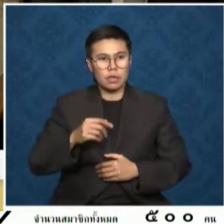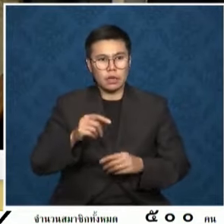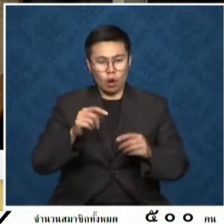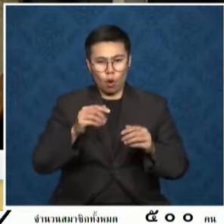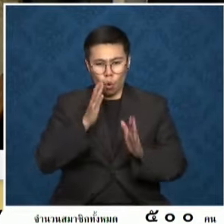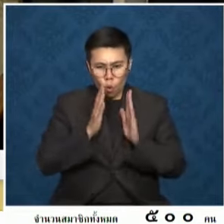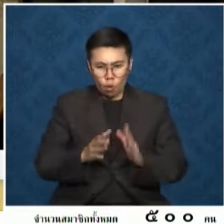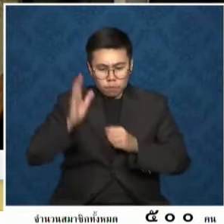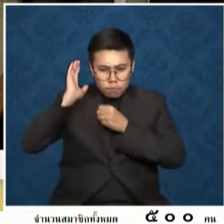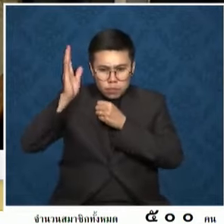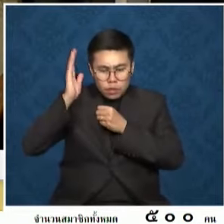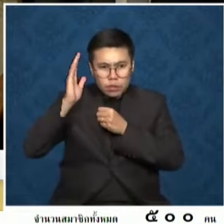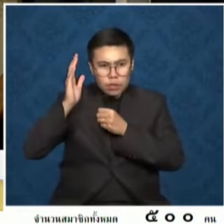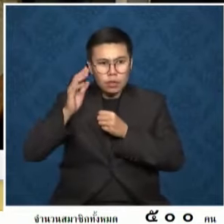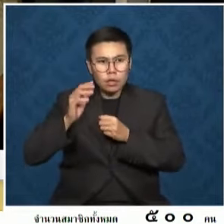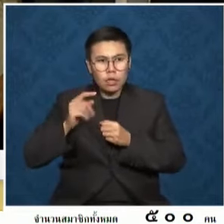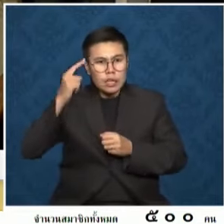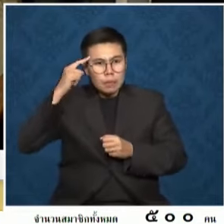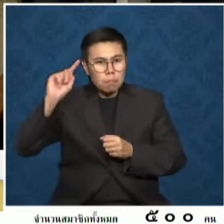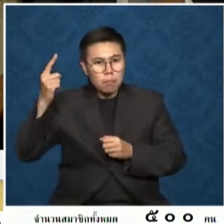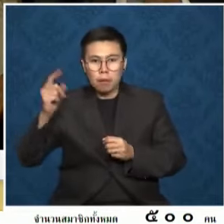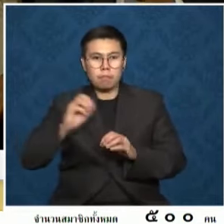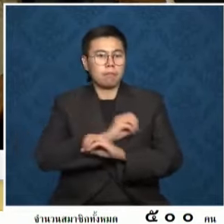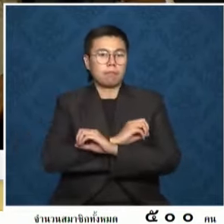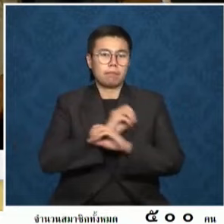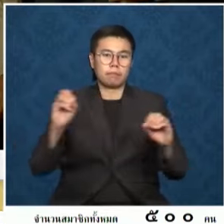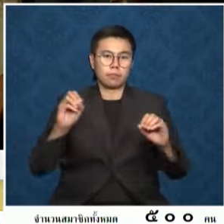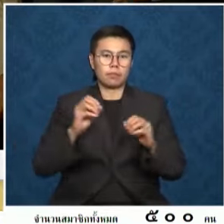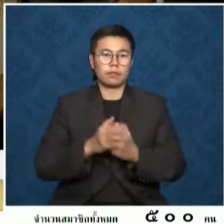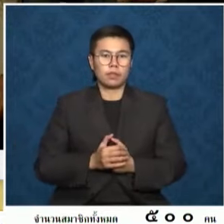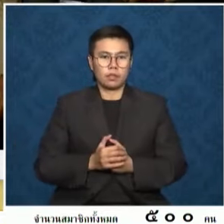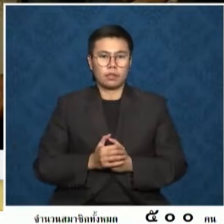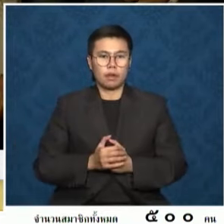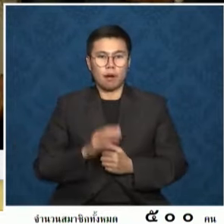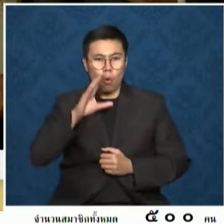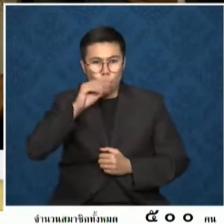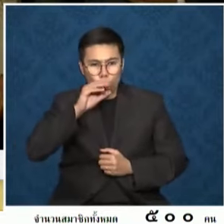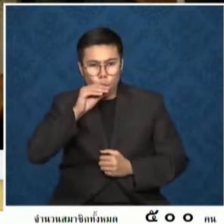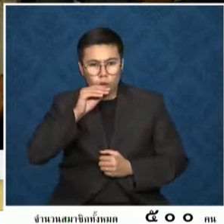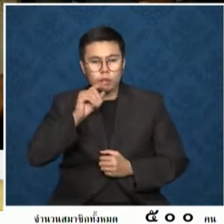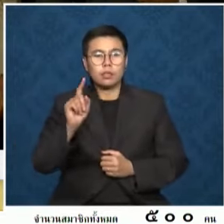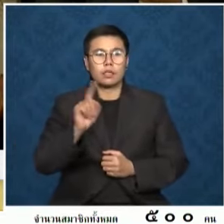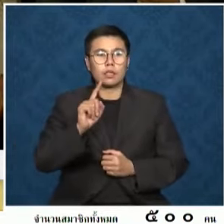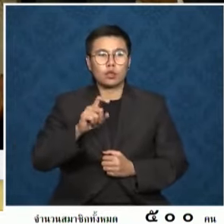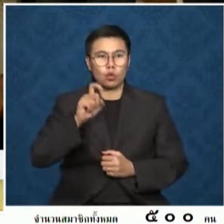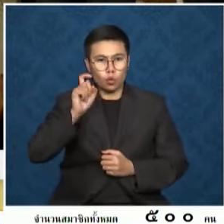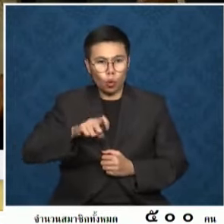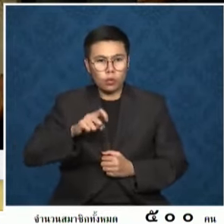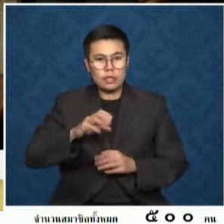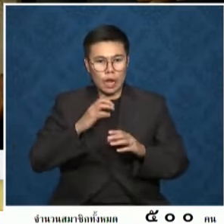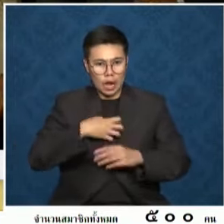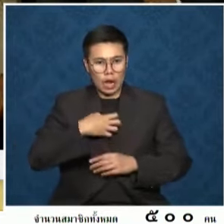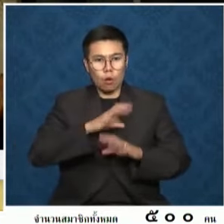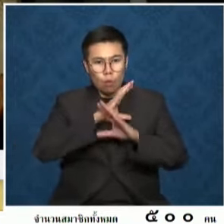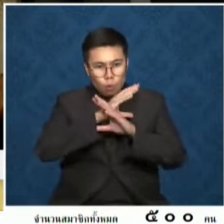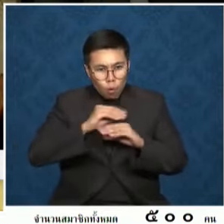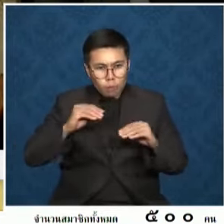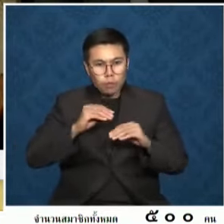ณะของการอภิปรายที่เชิงสร้างสรรค์ปากพูดบอกว่าต้องการความสงบให้ม